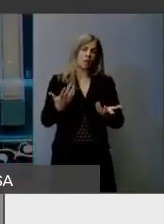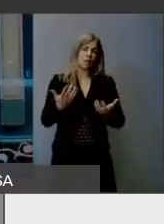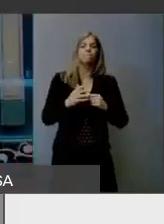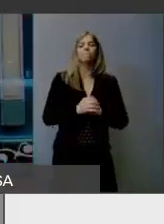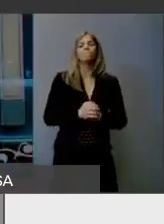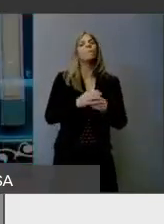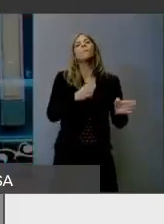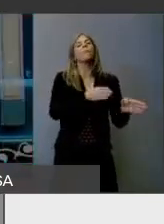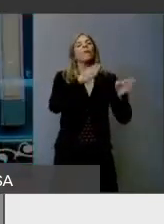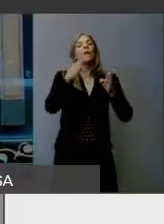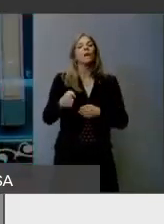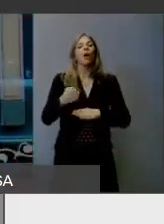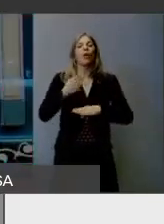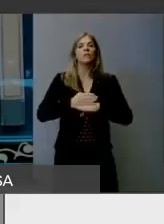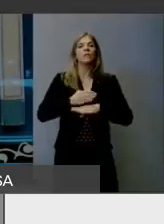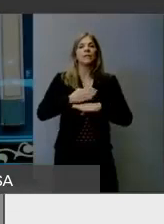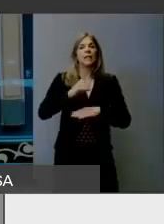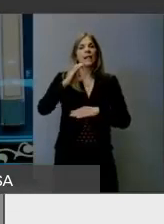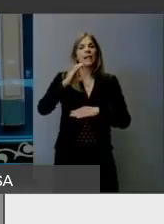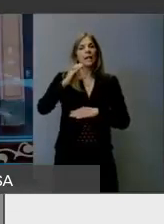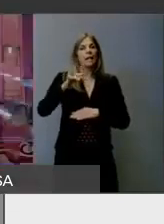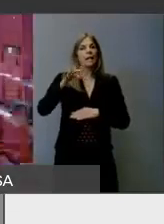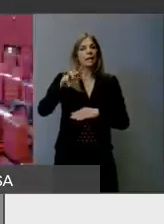Prego, consigliere Crivello, per la replica.